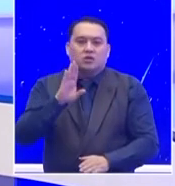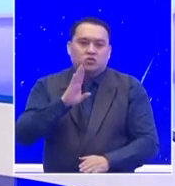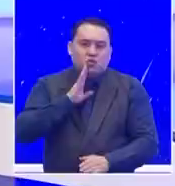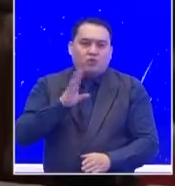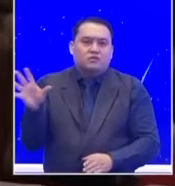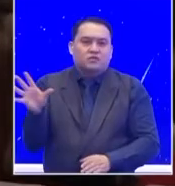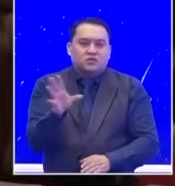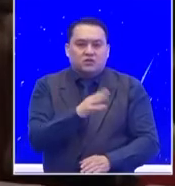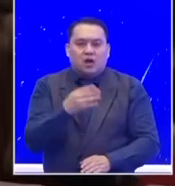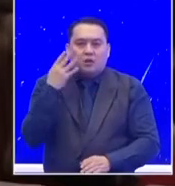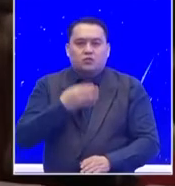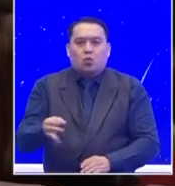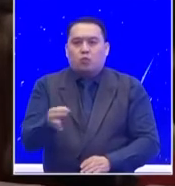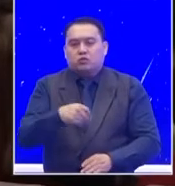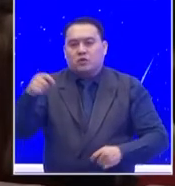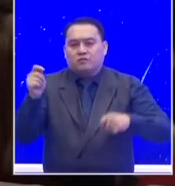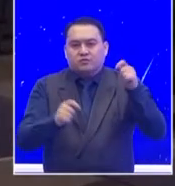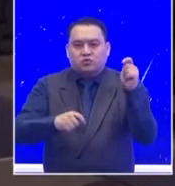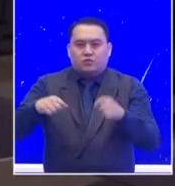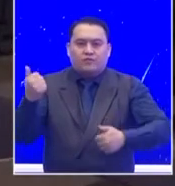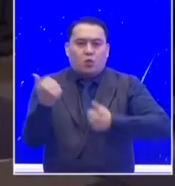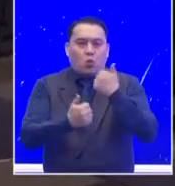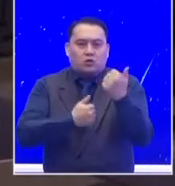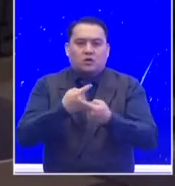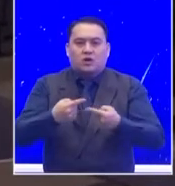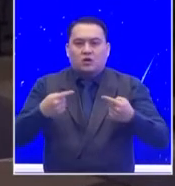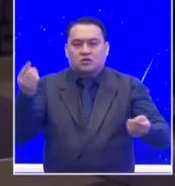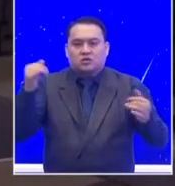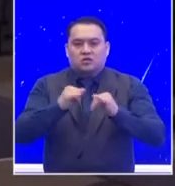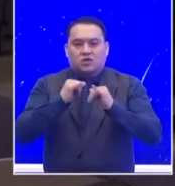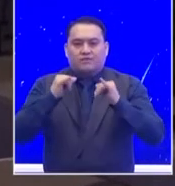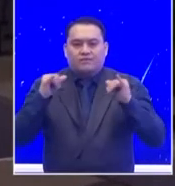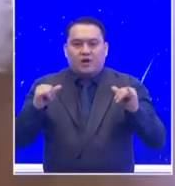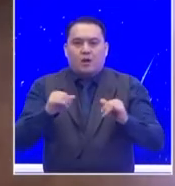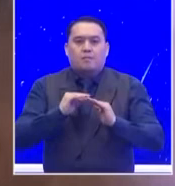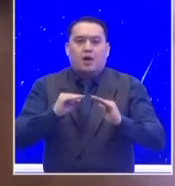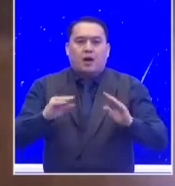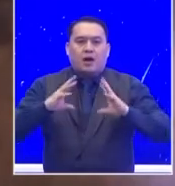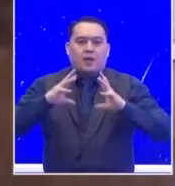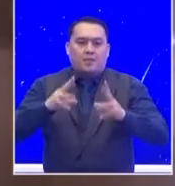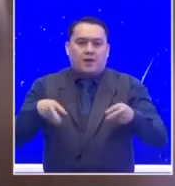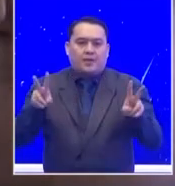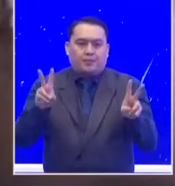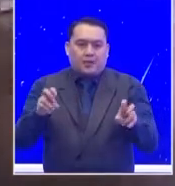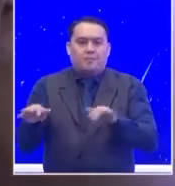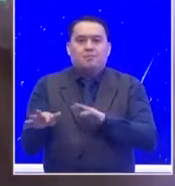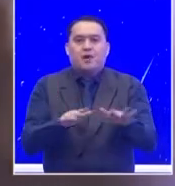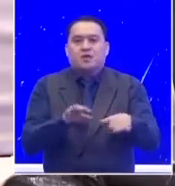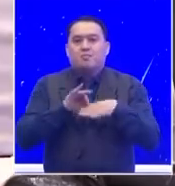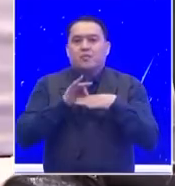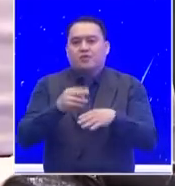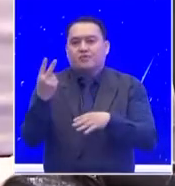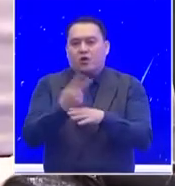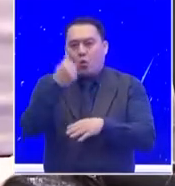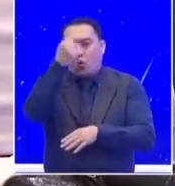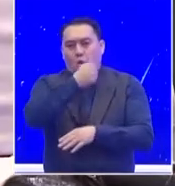девочек со всех уголков области состязались в конкурсе по развитию творческого потенциала «Бала Алеме». Мероприятие проводится